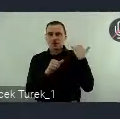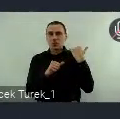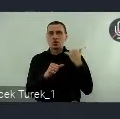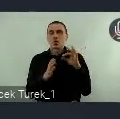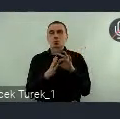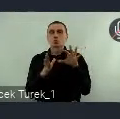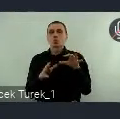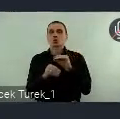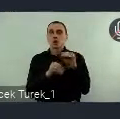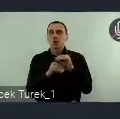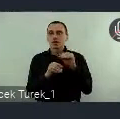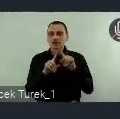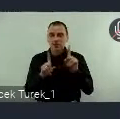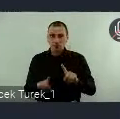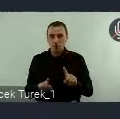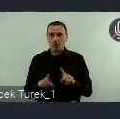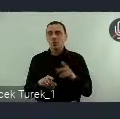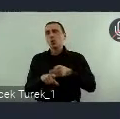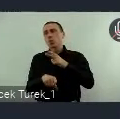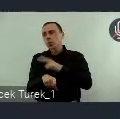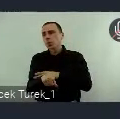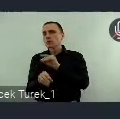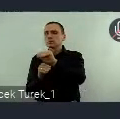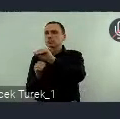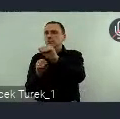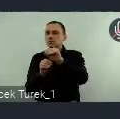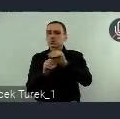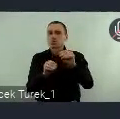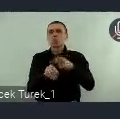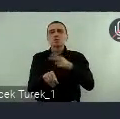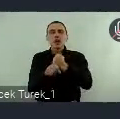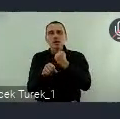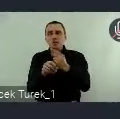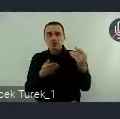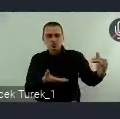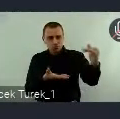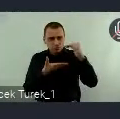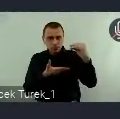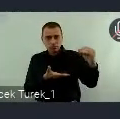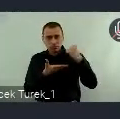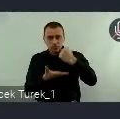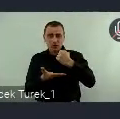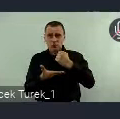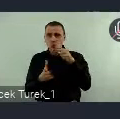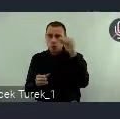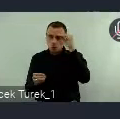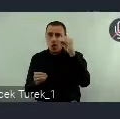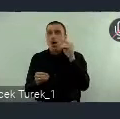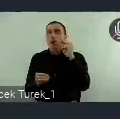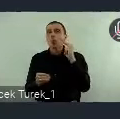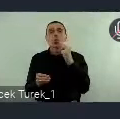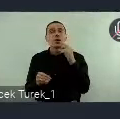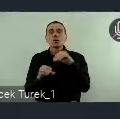dużo szkoleń zawodowych urzędy szkoły na potęgę Urzędy Pracy miały masę pieniędzy Masa ludzi się szkoliła w różnych dziedzinach ale nie musi bo